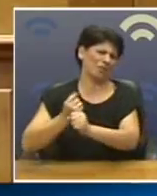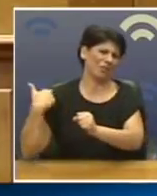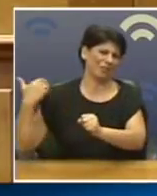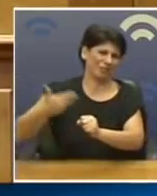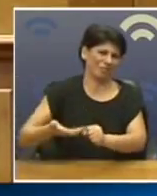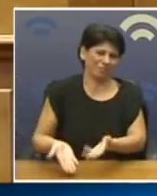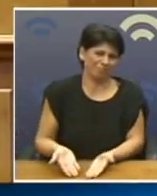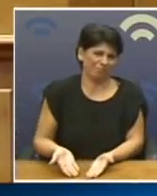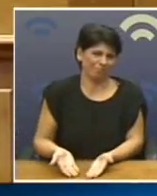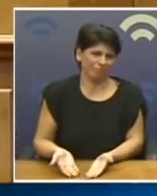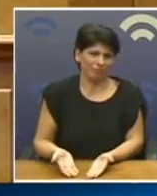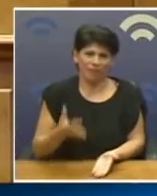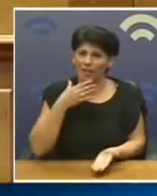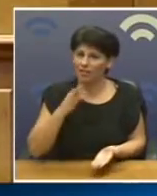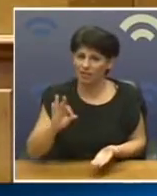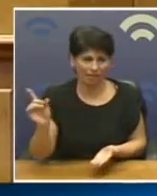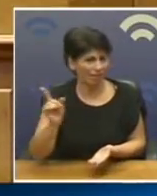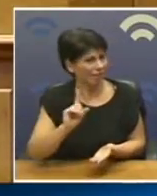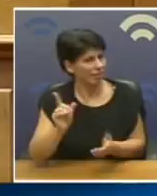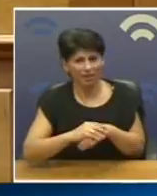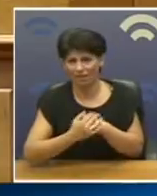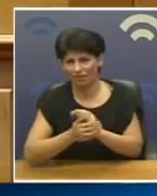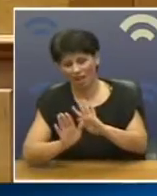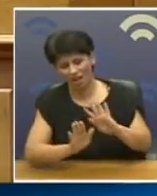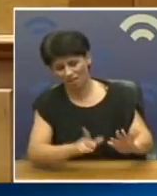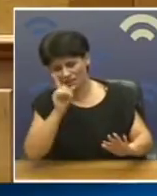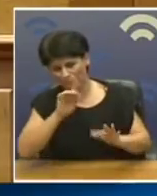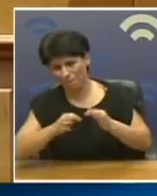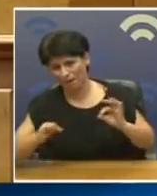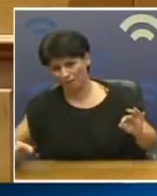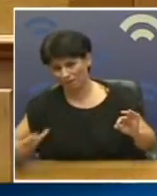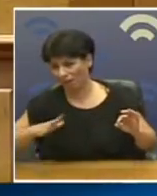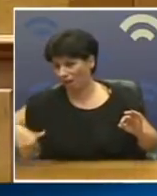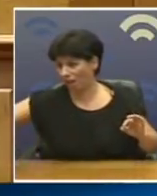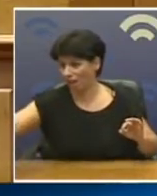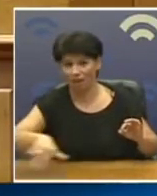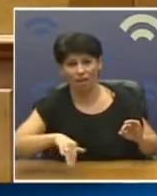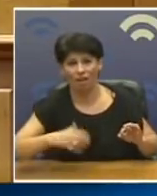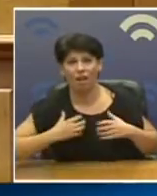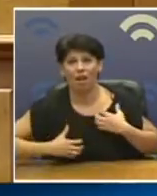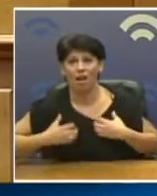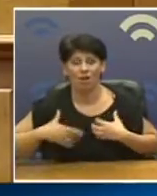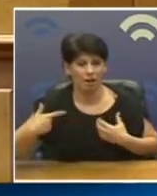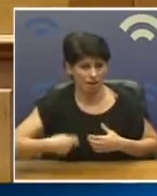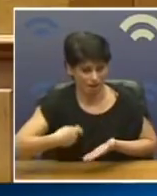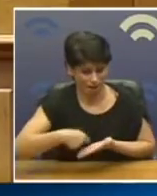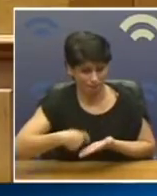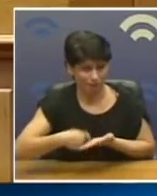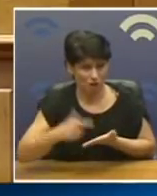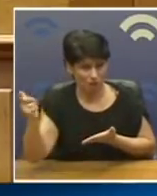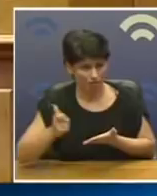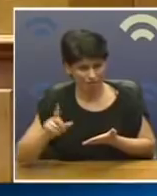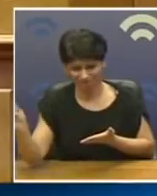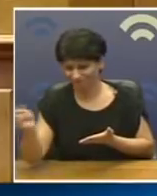Άρα, δεν σας ενδιαφέρει, και αφήστε αυτό το παραμύθι, ο Κοσμάκης και η αγωνία του για τα δάνειά του, σας ενδιαφέρει